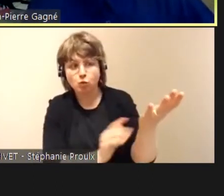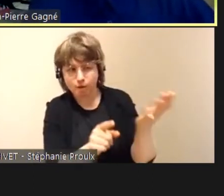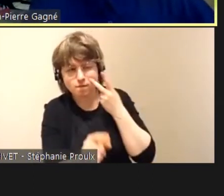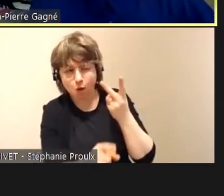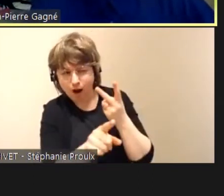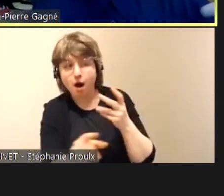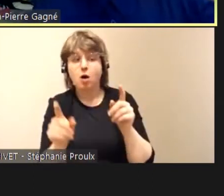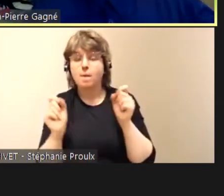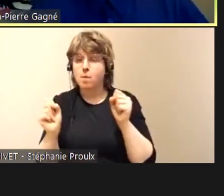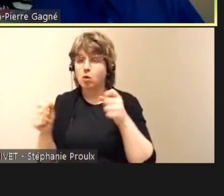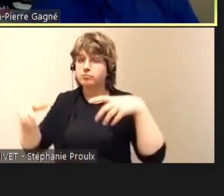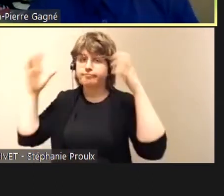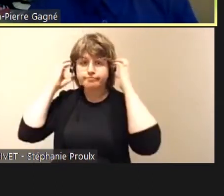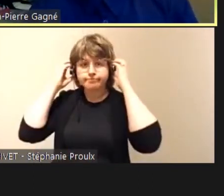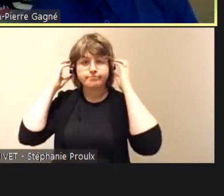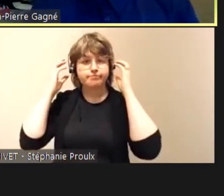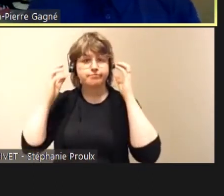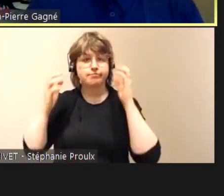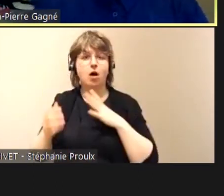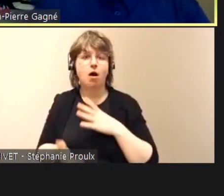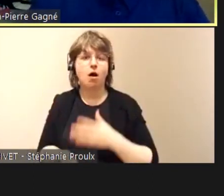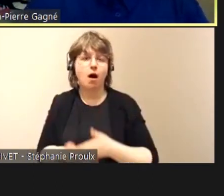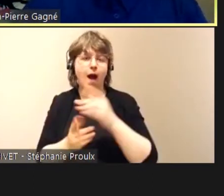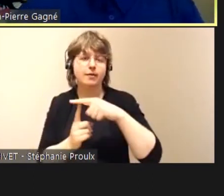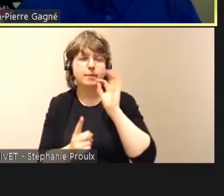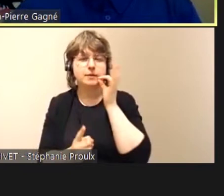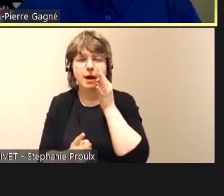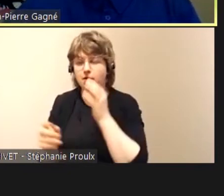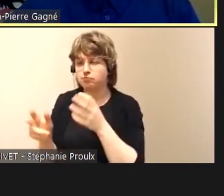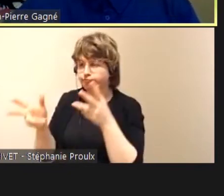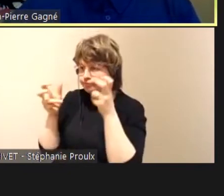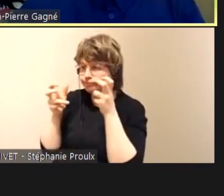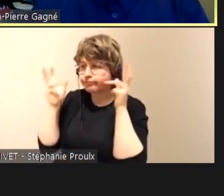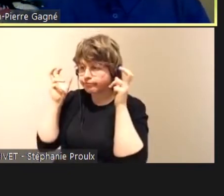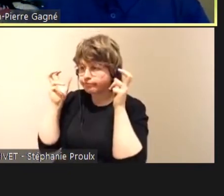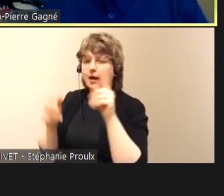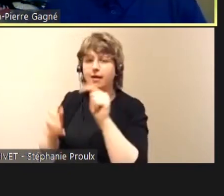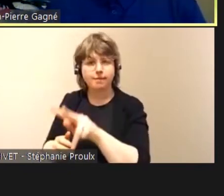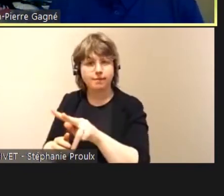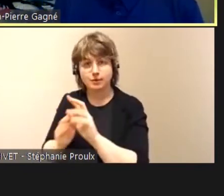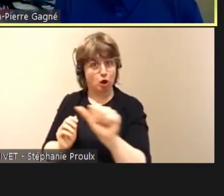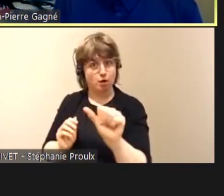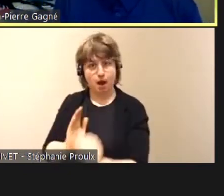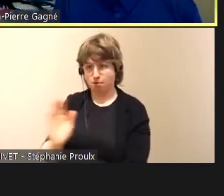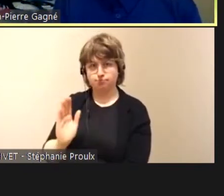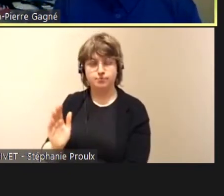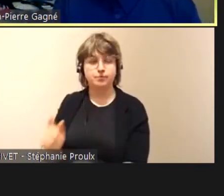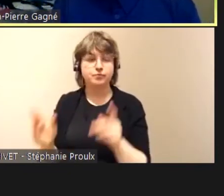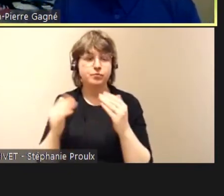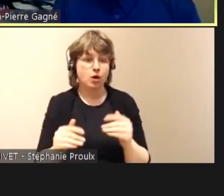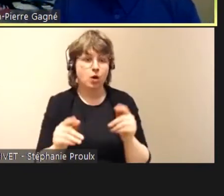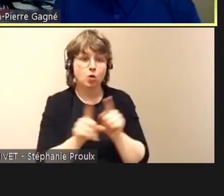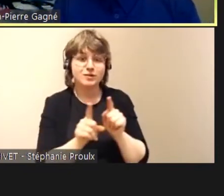peut utiliser ce genre d'aide technique-là et pouvoir ajuster